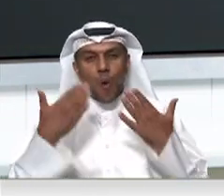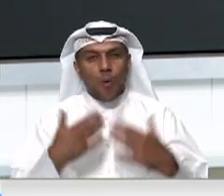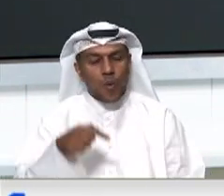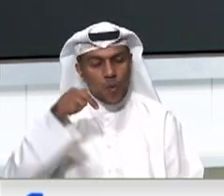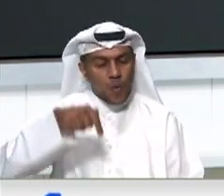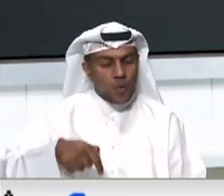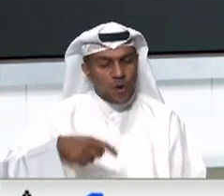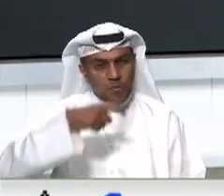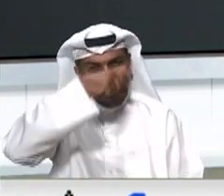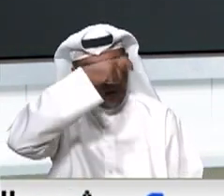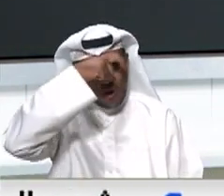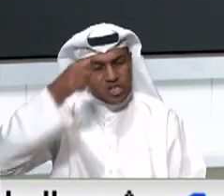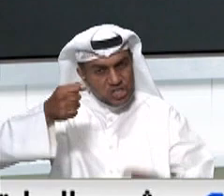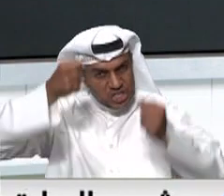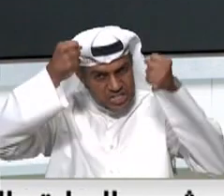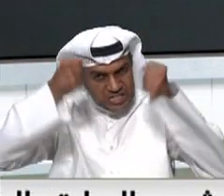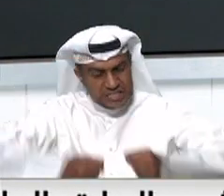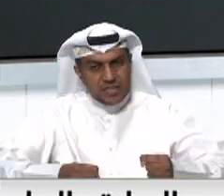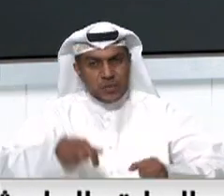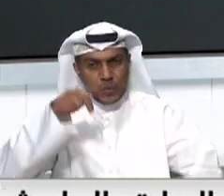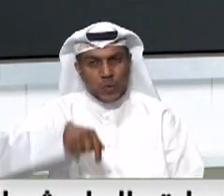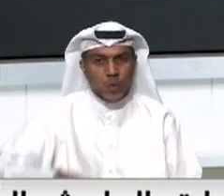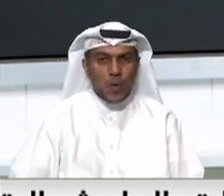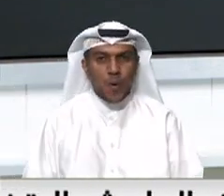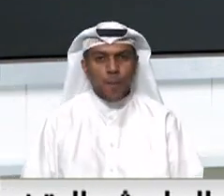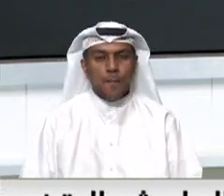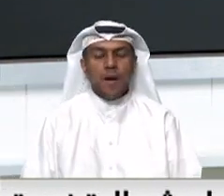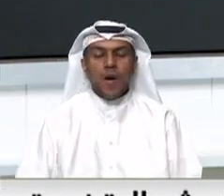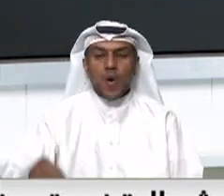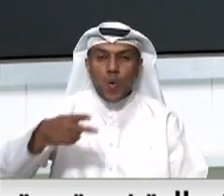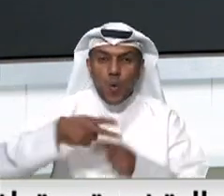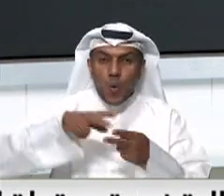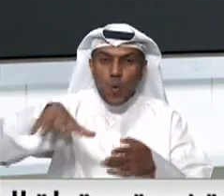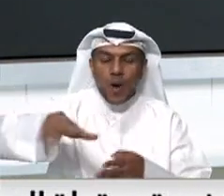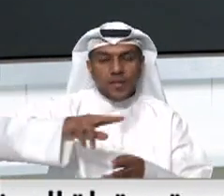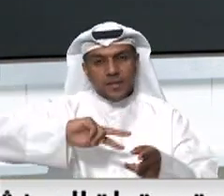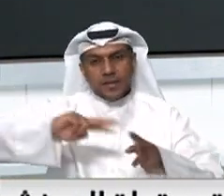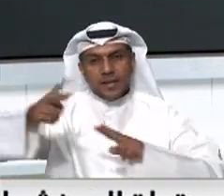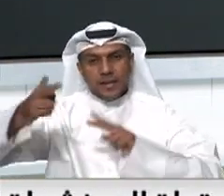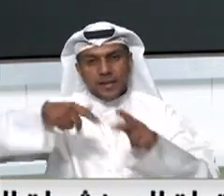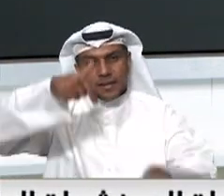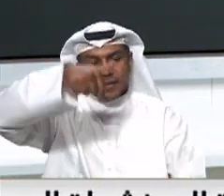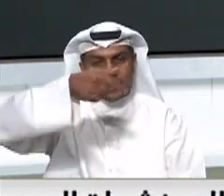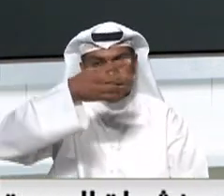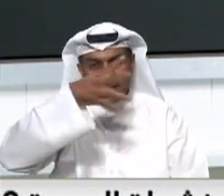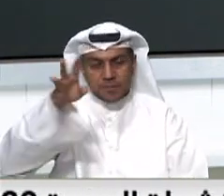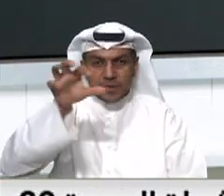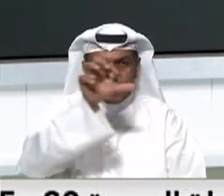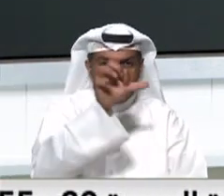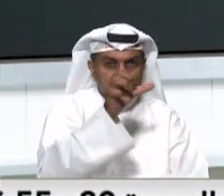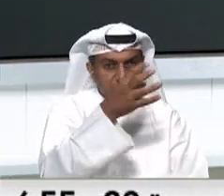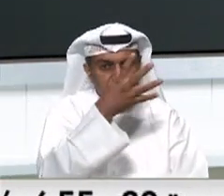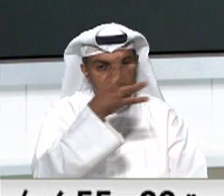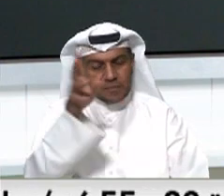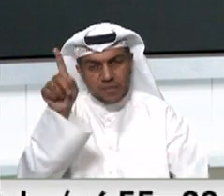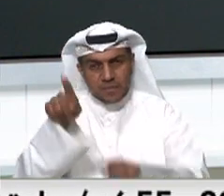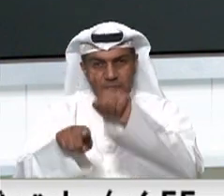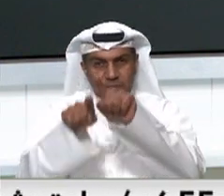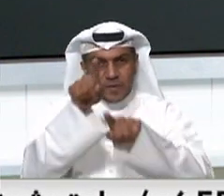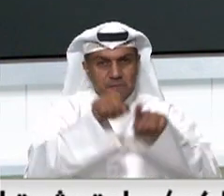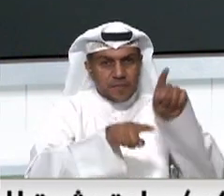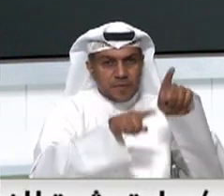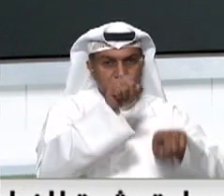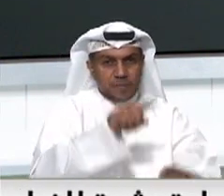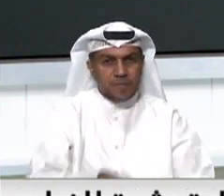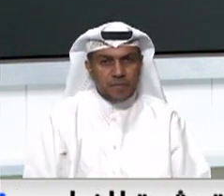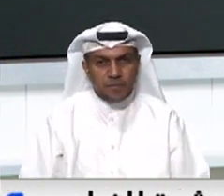الحرارة، في هذه اللحظة تتفاوت درجات الحرارة في مختلف مناطق البلاد ما بين 46 و 49 درجة مئوية.